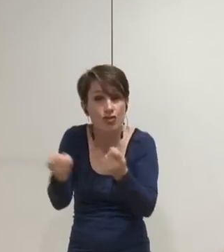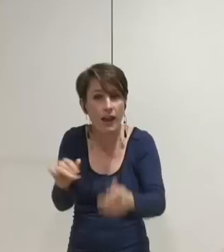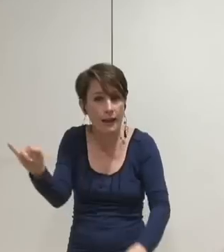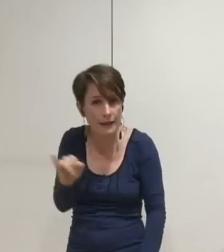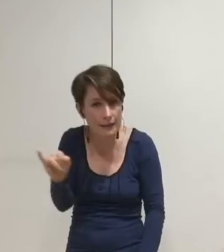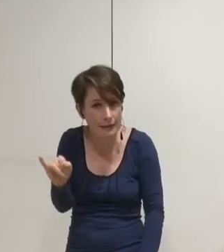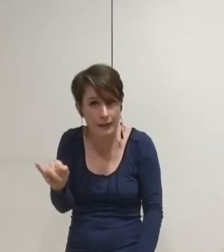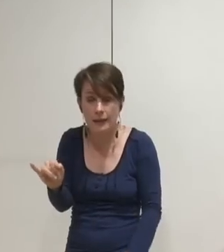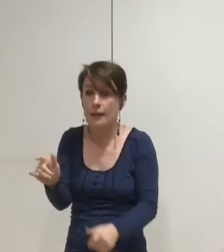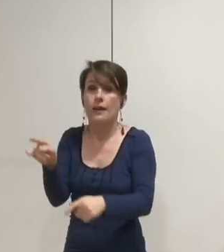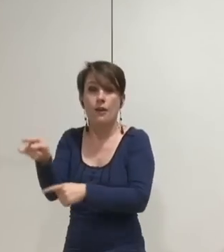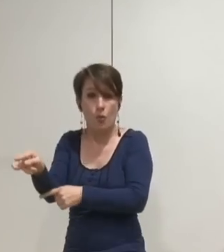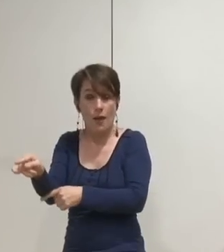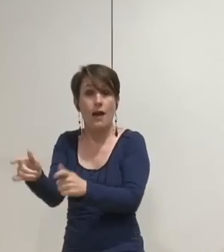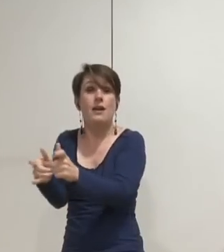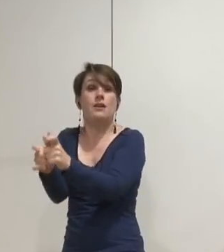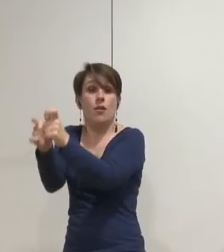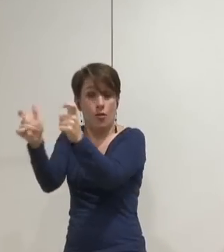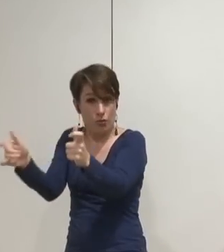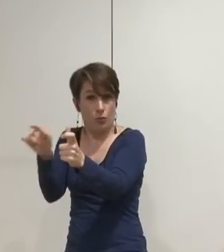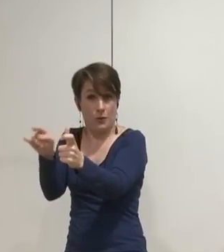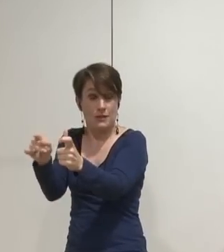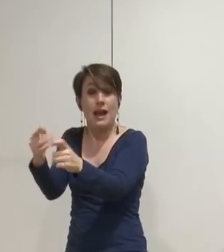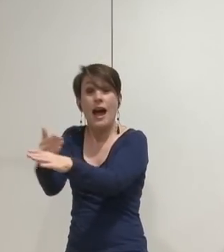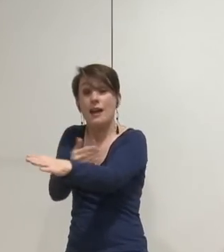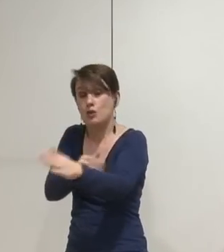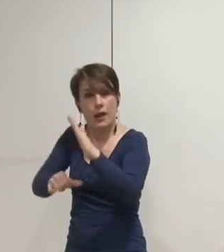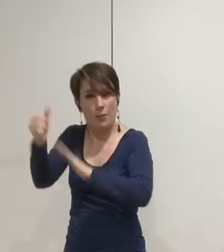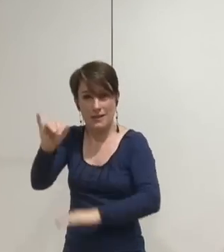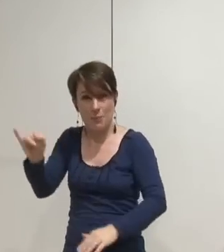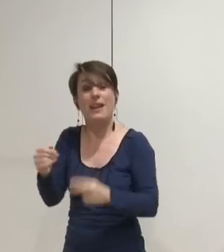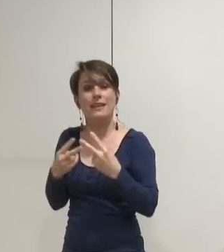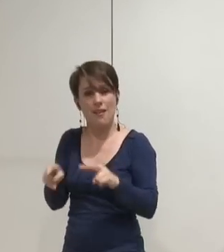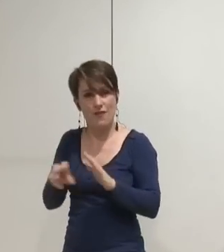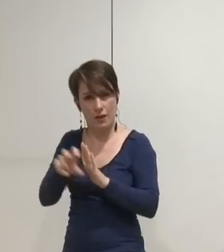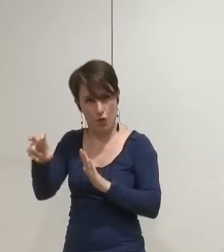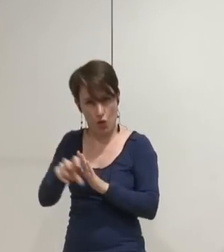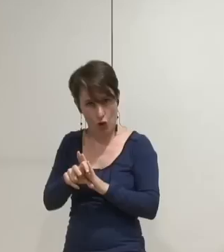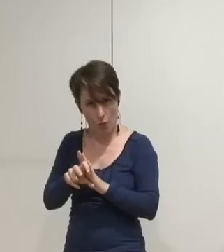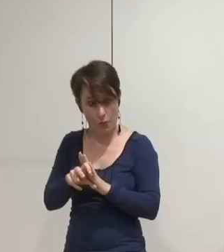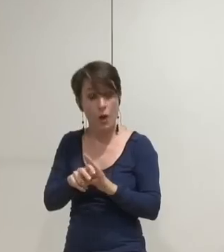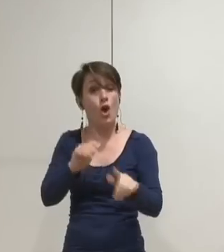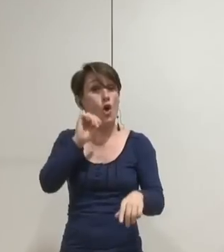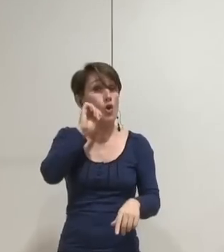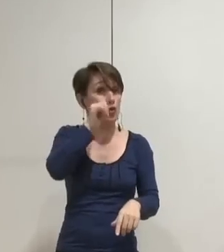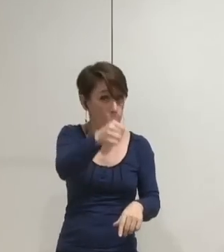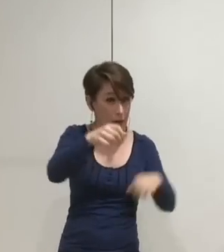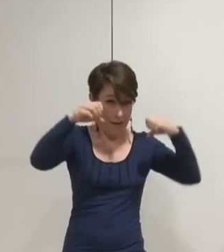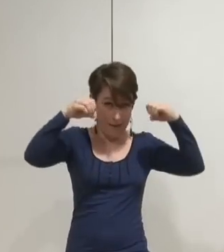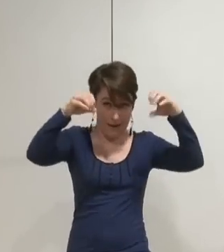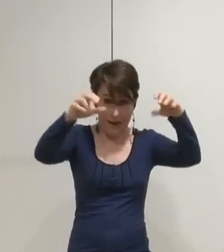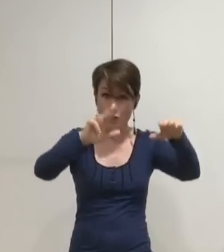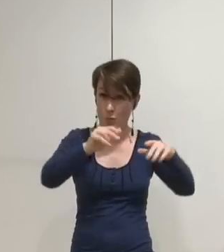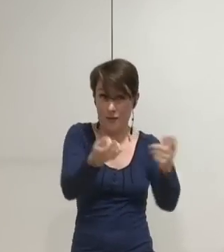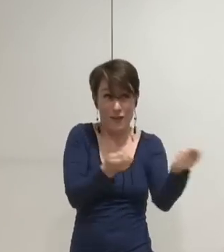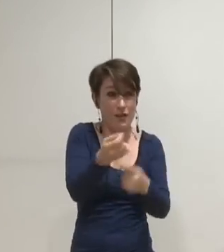l'actionnaire majoritaire demain l'éclairage public sera géré par un